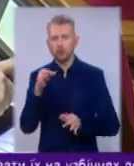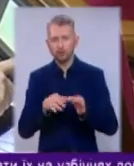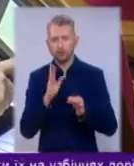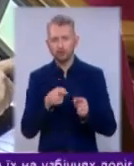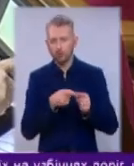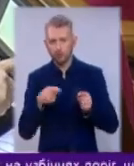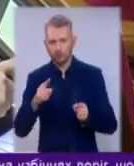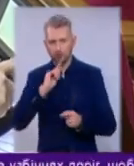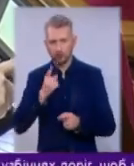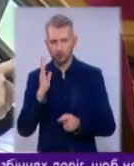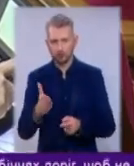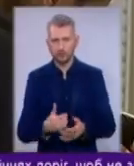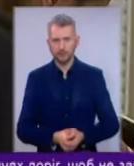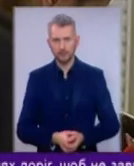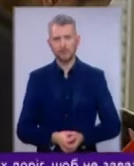впродовж року.